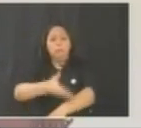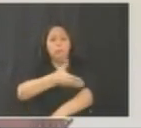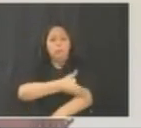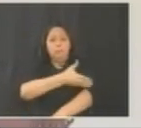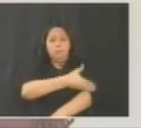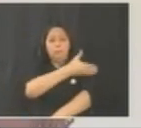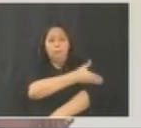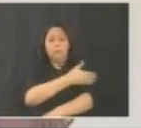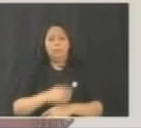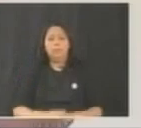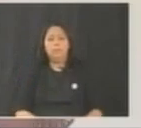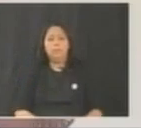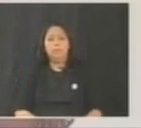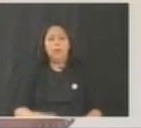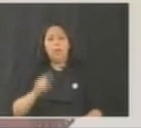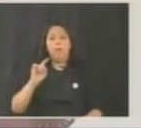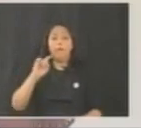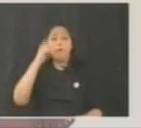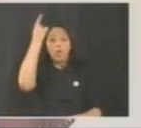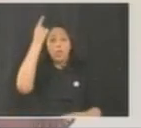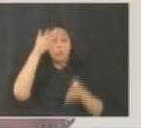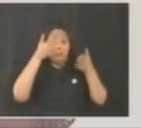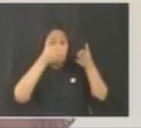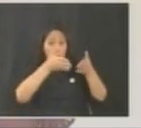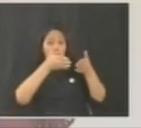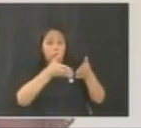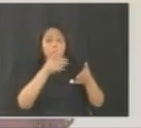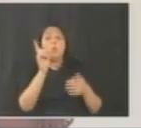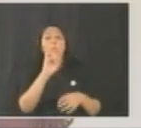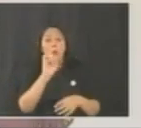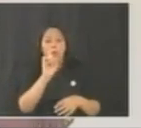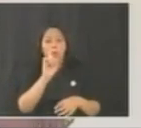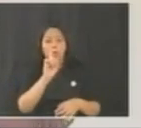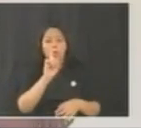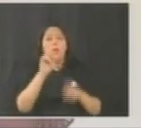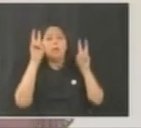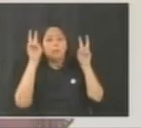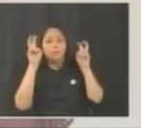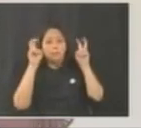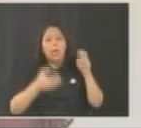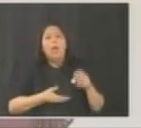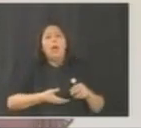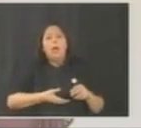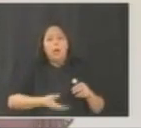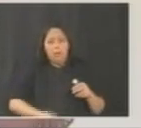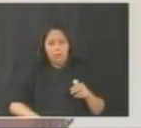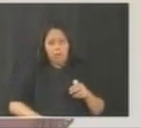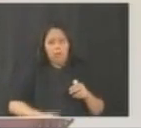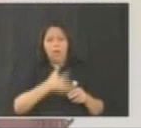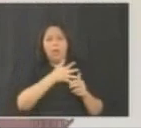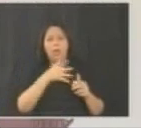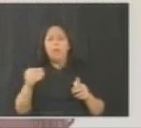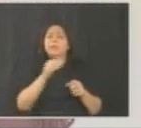Ang pangunahin nating tututukan ay gutom at sapat na